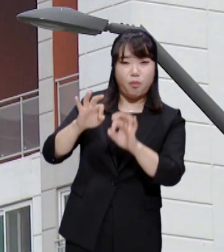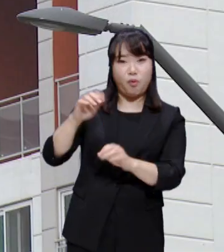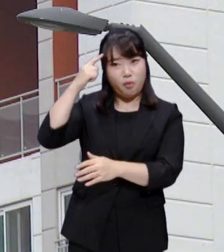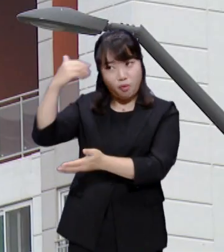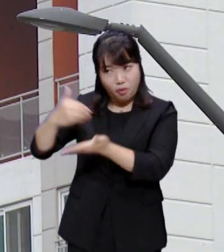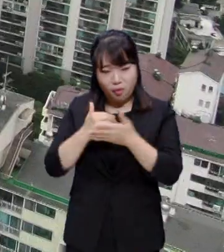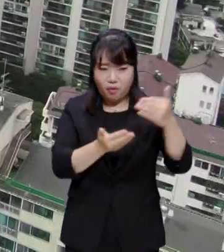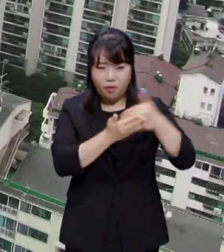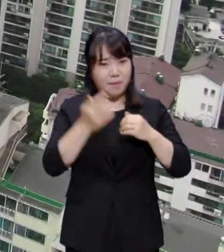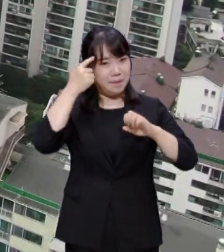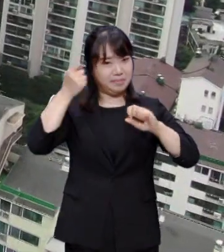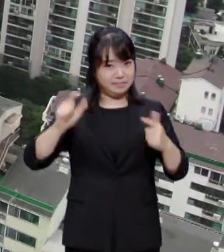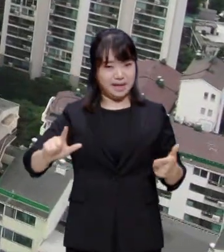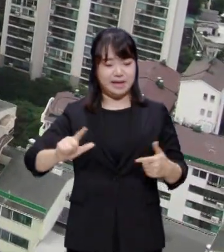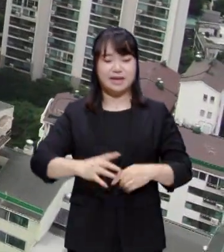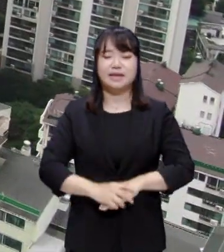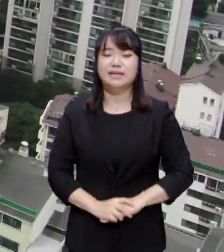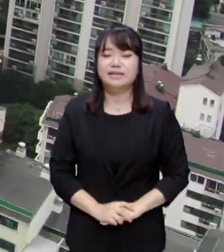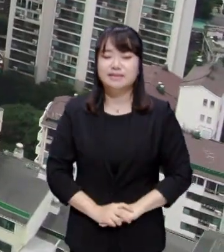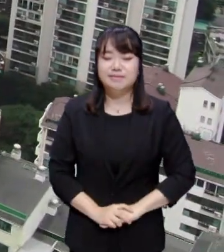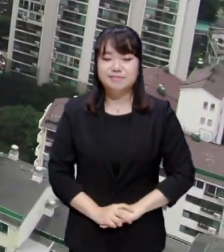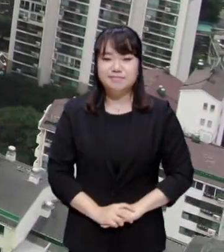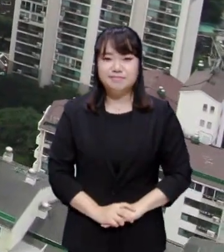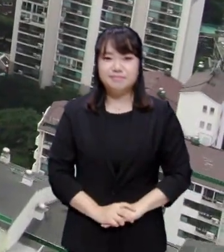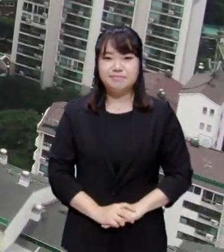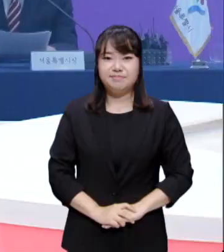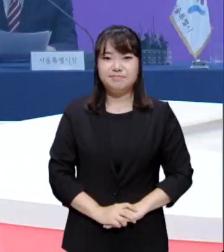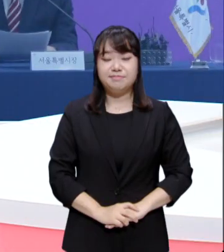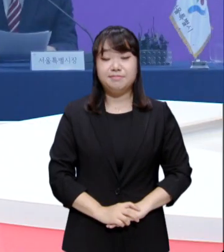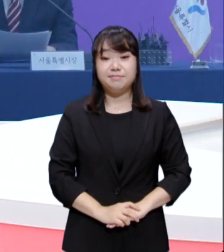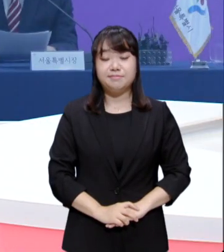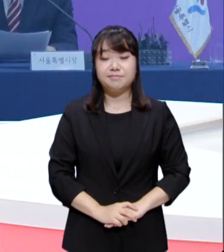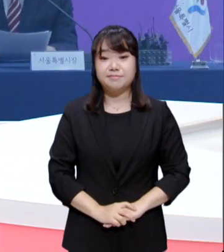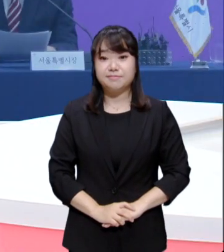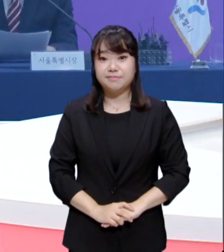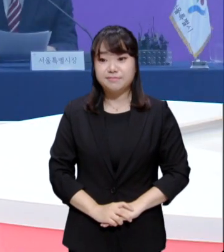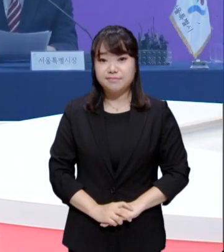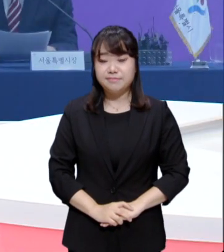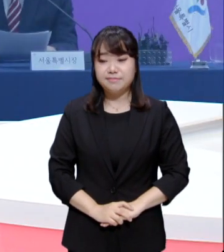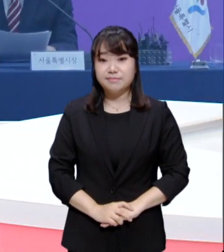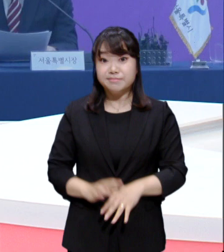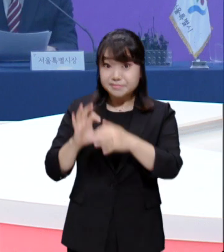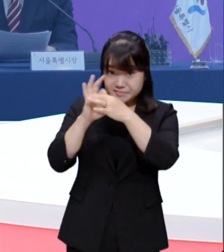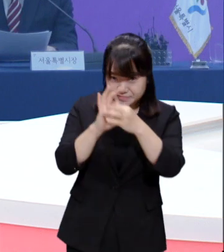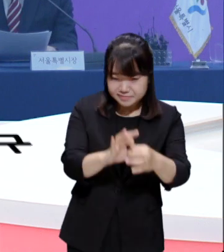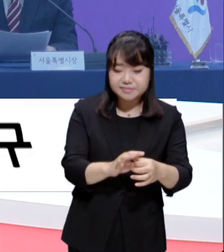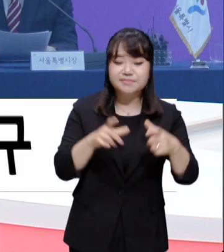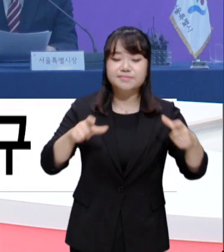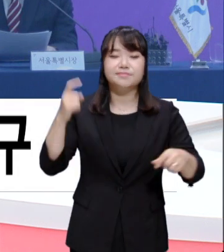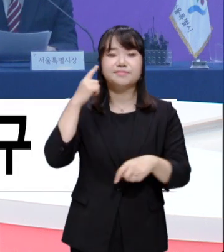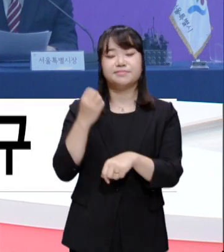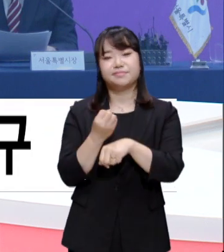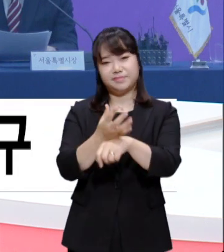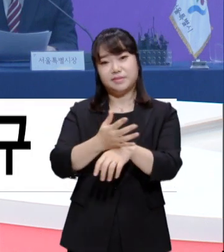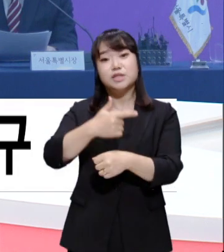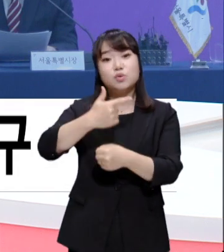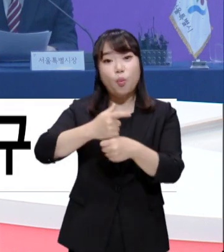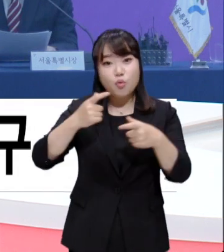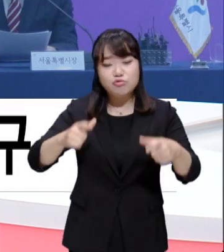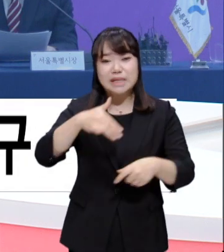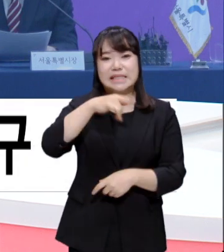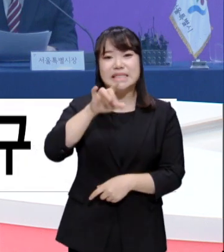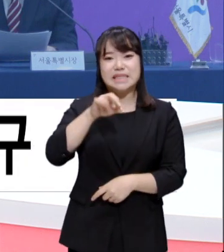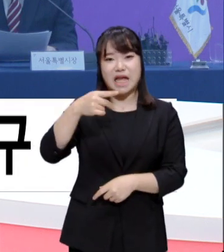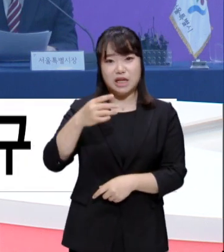엇갈리고 있습니다. BTV 뉴스 김대우입니다. 네, 이어서 지역 소식 전합니다. 노원구